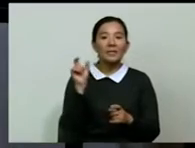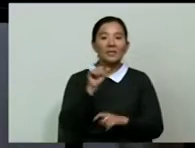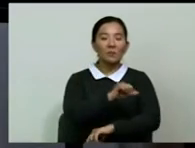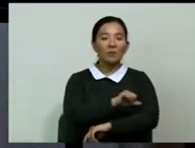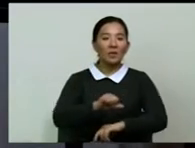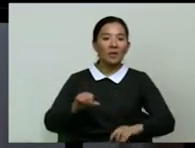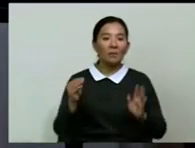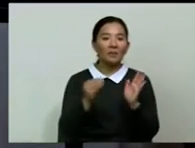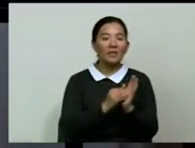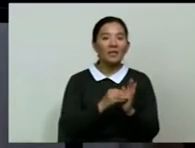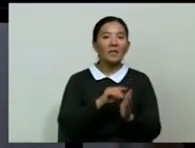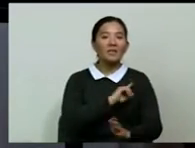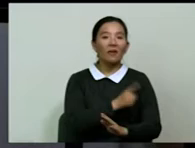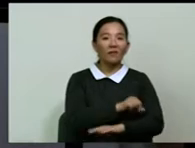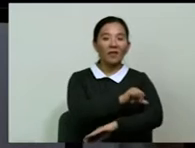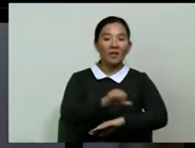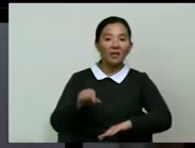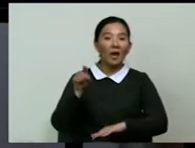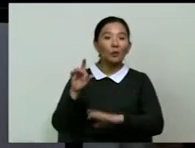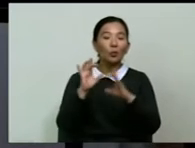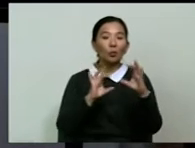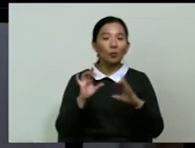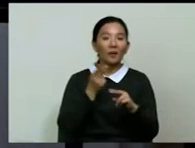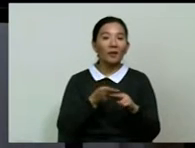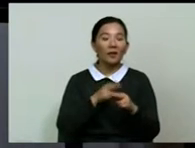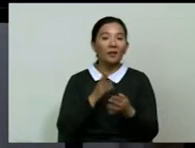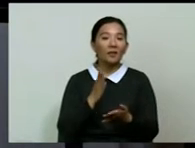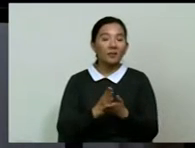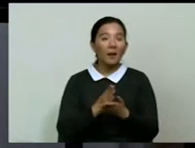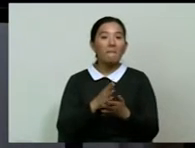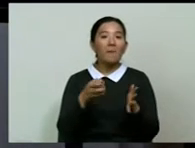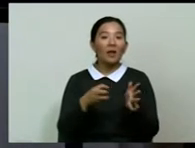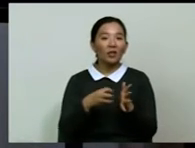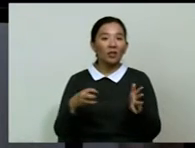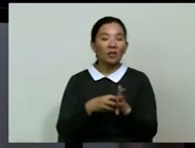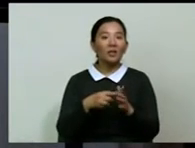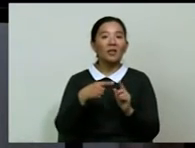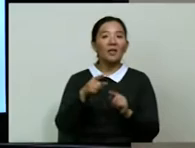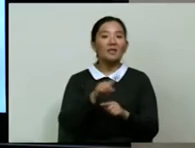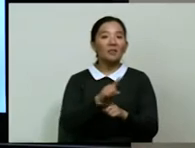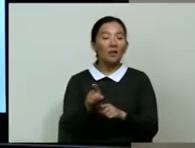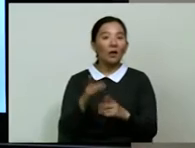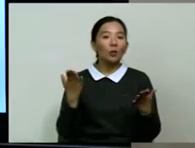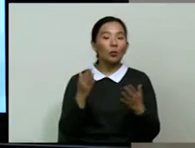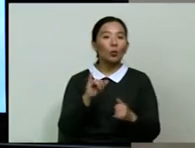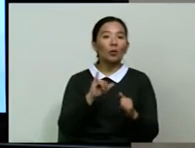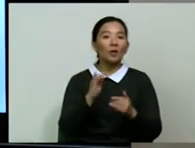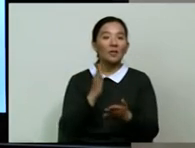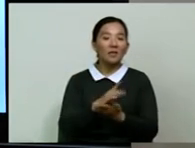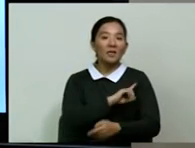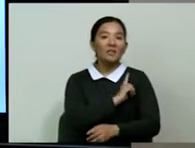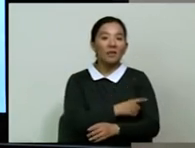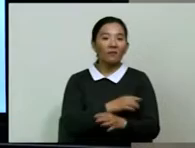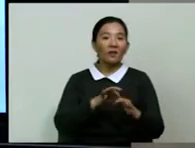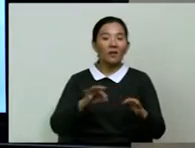обозначены силовые линии, а вот эти кружочки — это есть магнитные стрелки, которые направлены в ту же сторону, куда направлены силовые